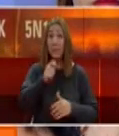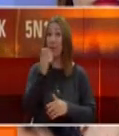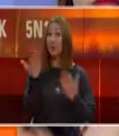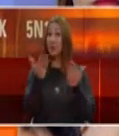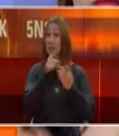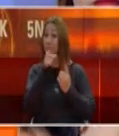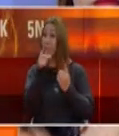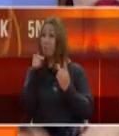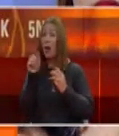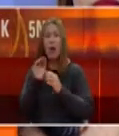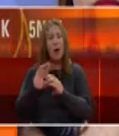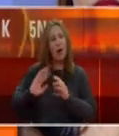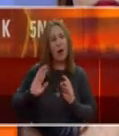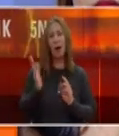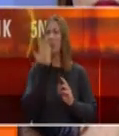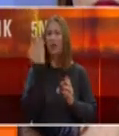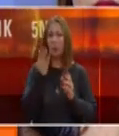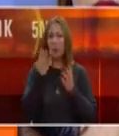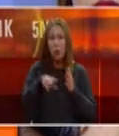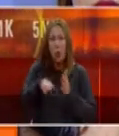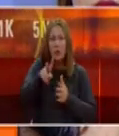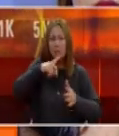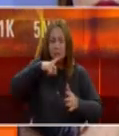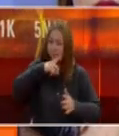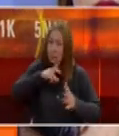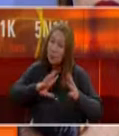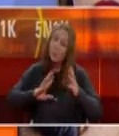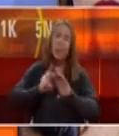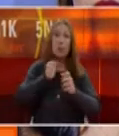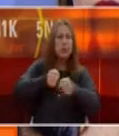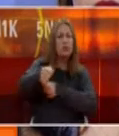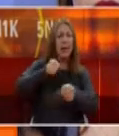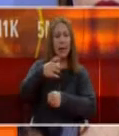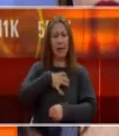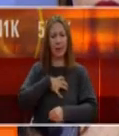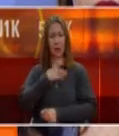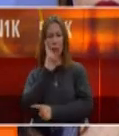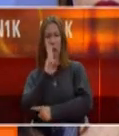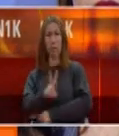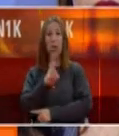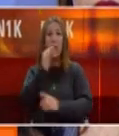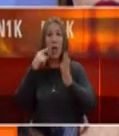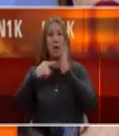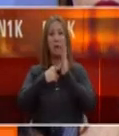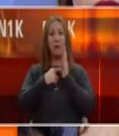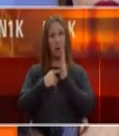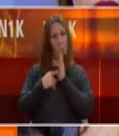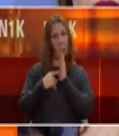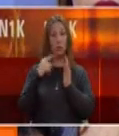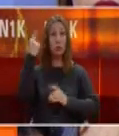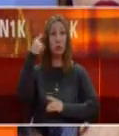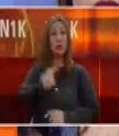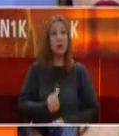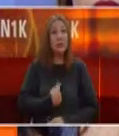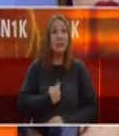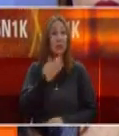şeyleri, açtığı var olmayan yolları, açtığı, yaptığı mücadeleyi gördüğünüzde siz de kendi hedeflerinizi revize ediyorsunuz. Siz de diyorsunuz